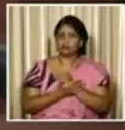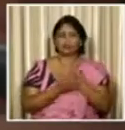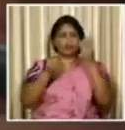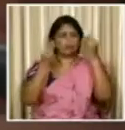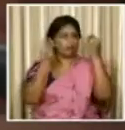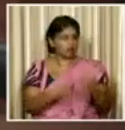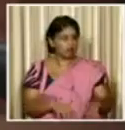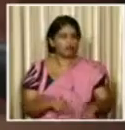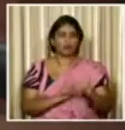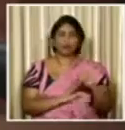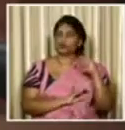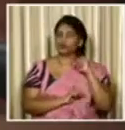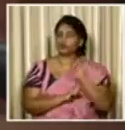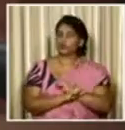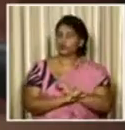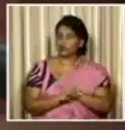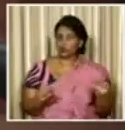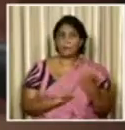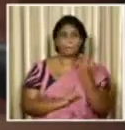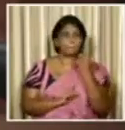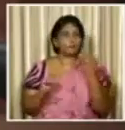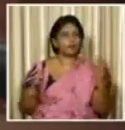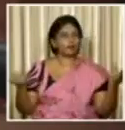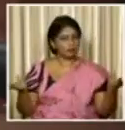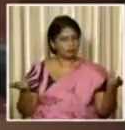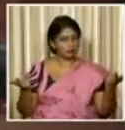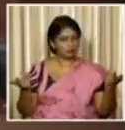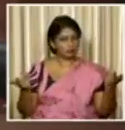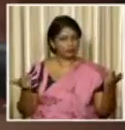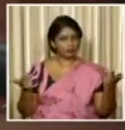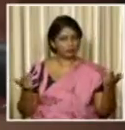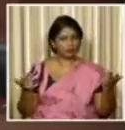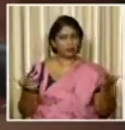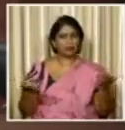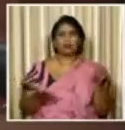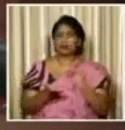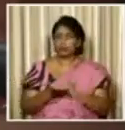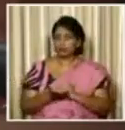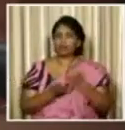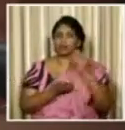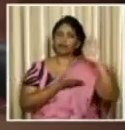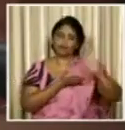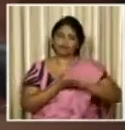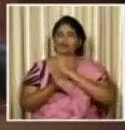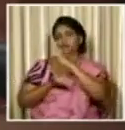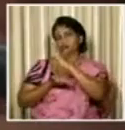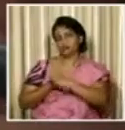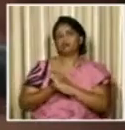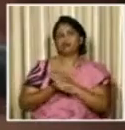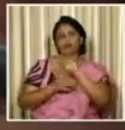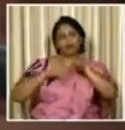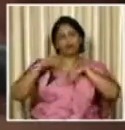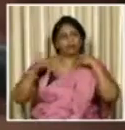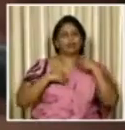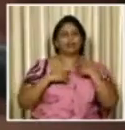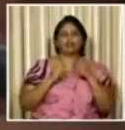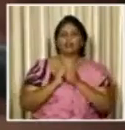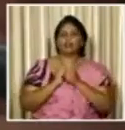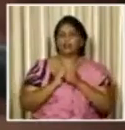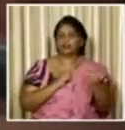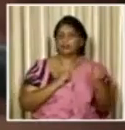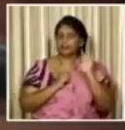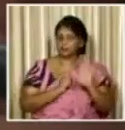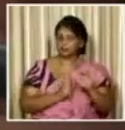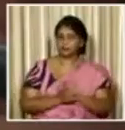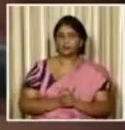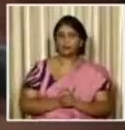වැහැරුණු පෞරුෂය නැතුණු බලය නැතුණු තව කවුරු හරි මත යැපෙන පරපෝෂිතකේ භූමිකාවකට පනපවන්න